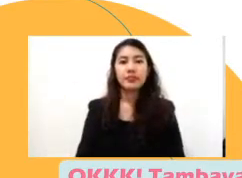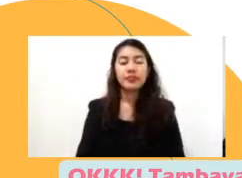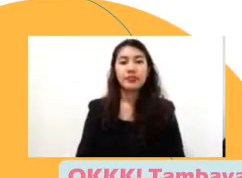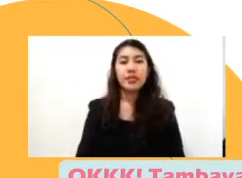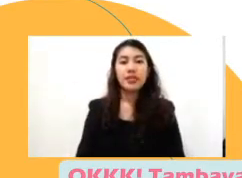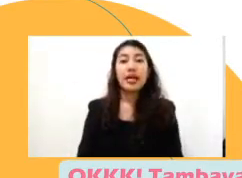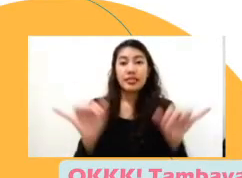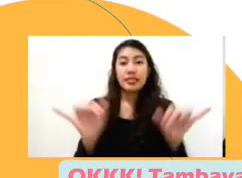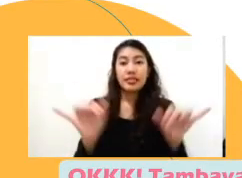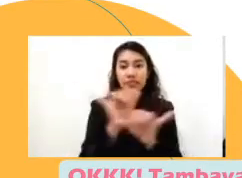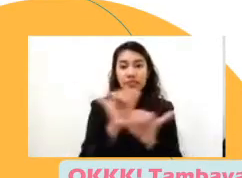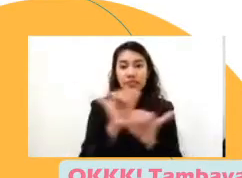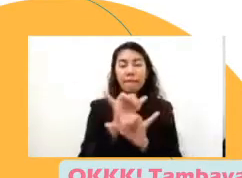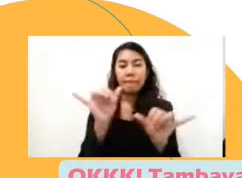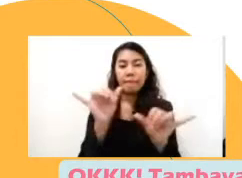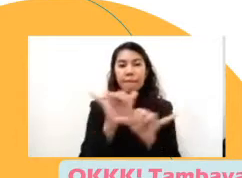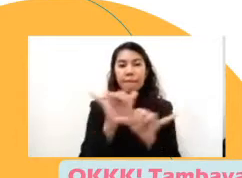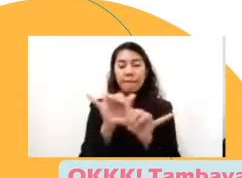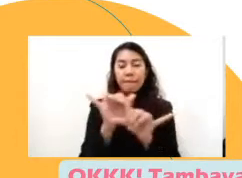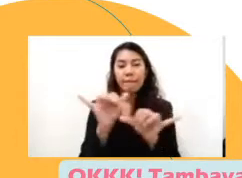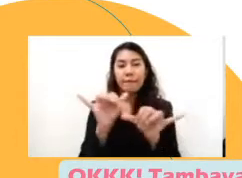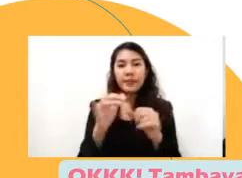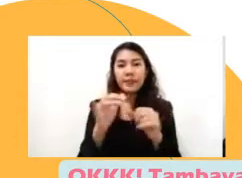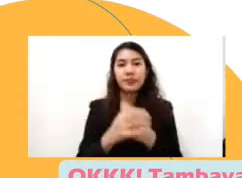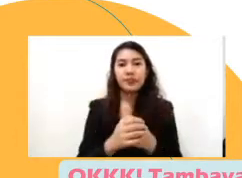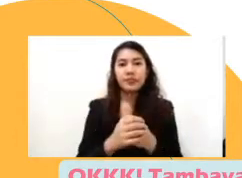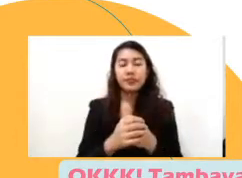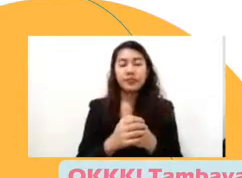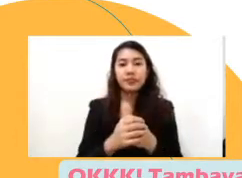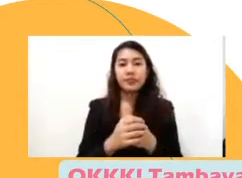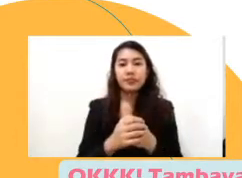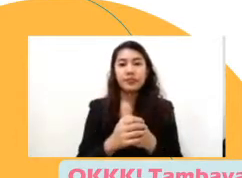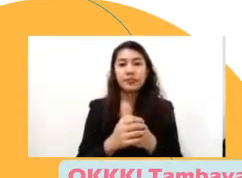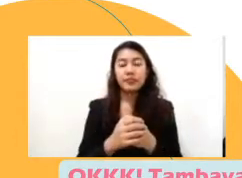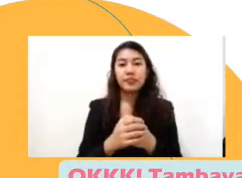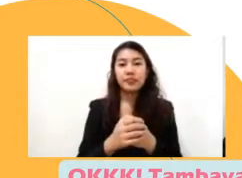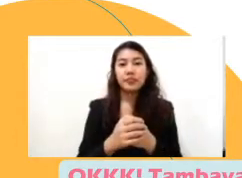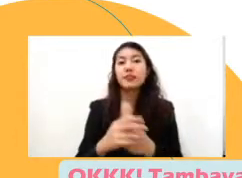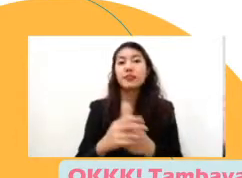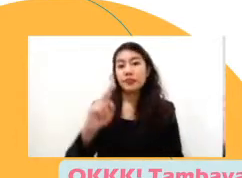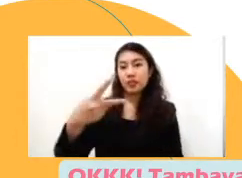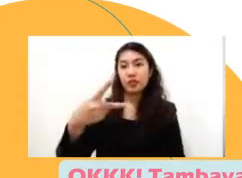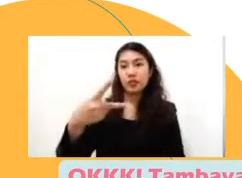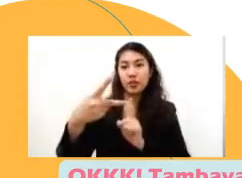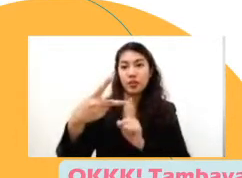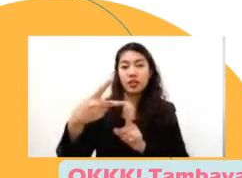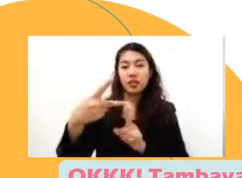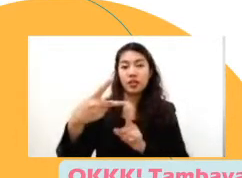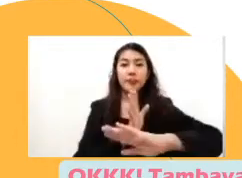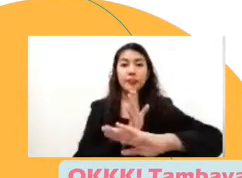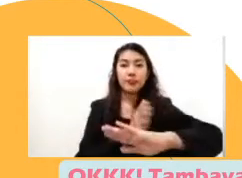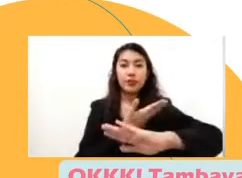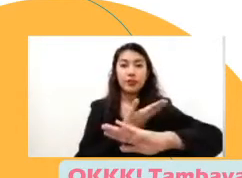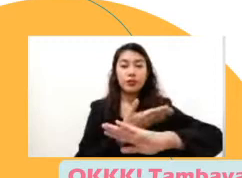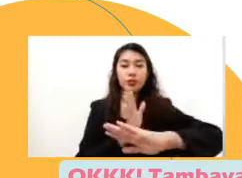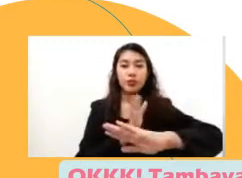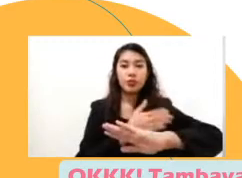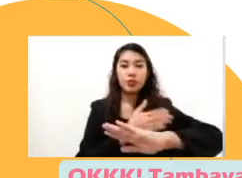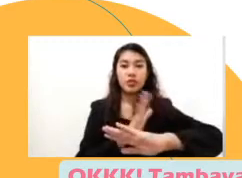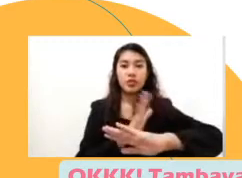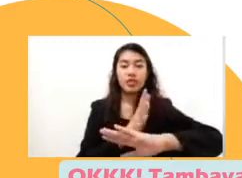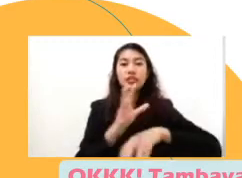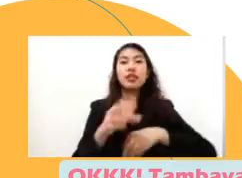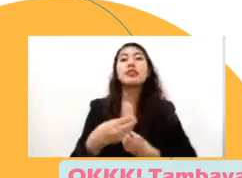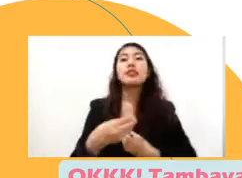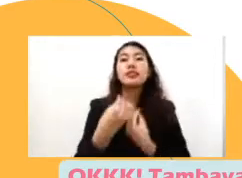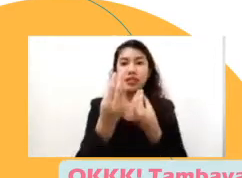ganun din siya. Sabihin ko na rin pangalawa, ang music ay nagbibigay din ng pakiramdam, nagpaparamdam din